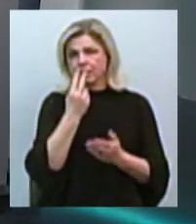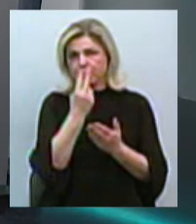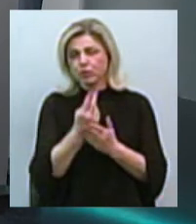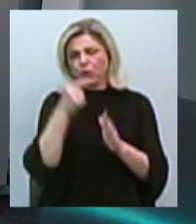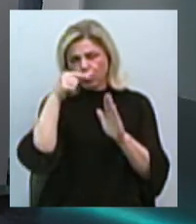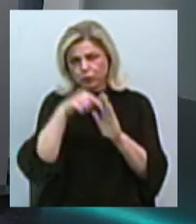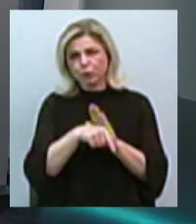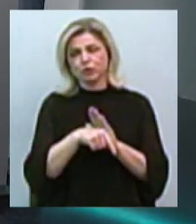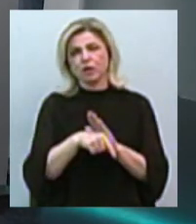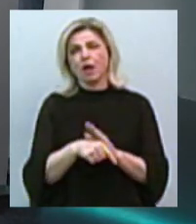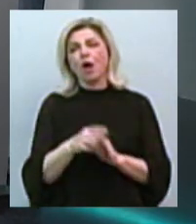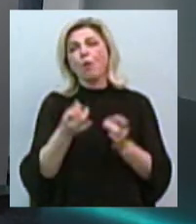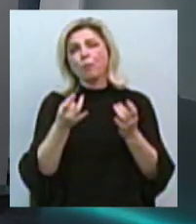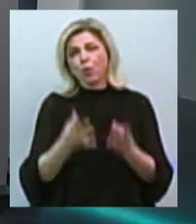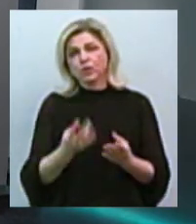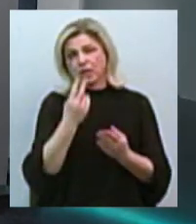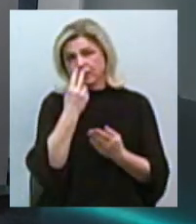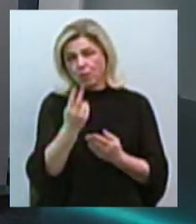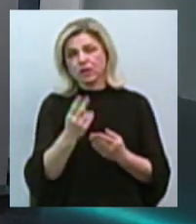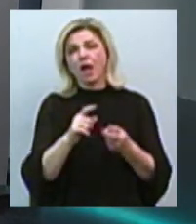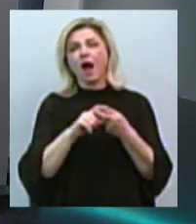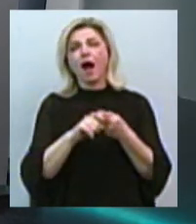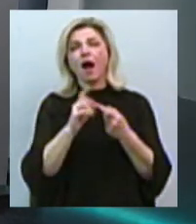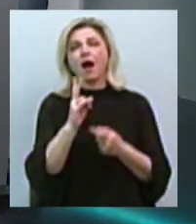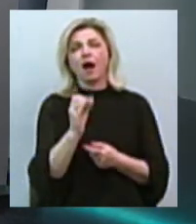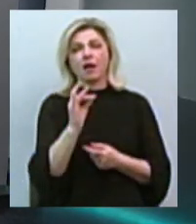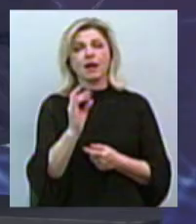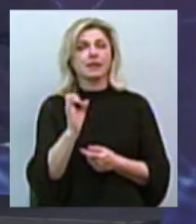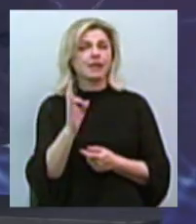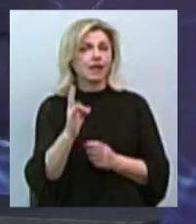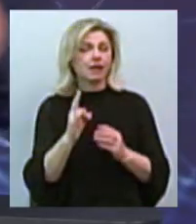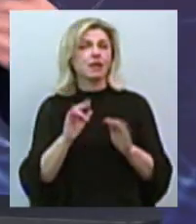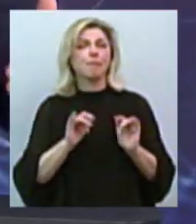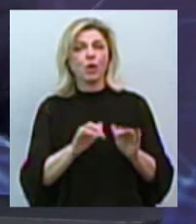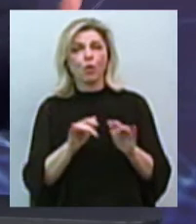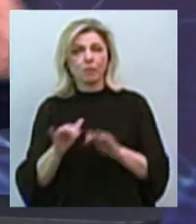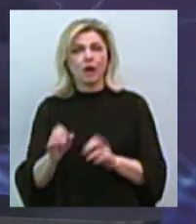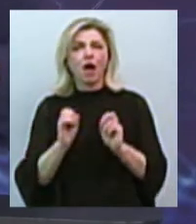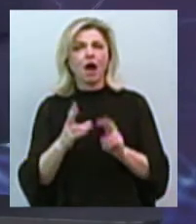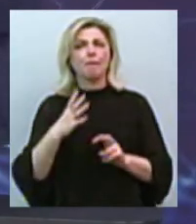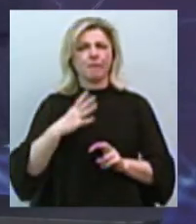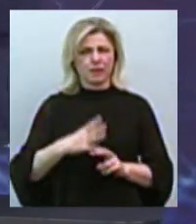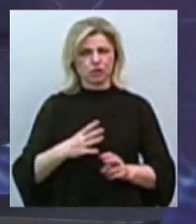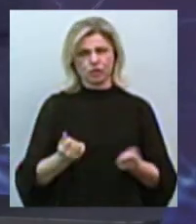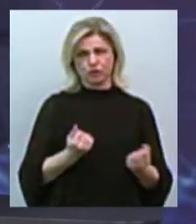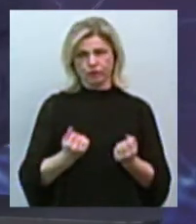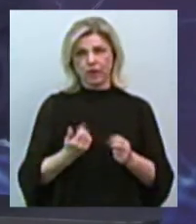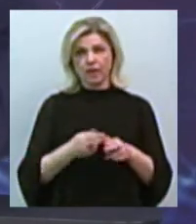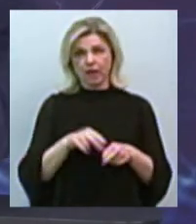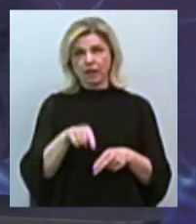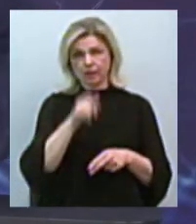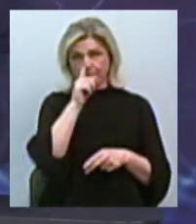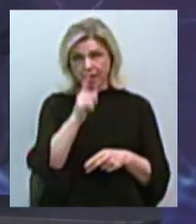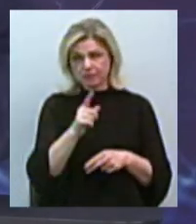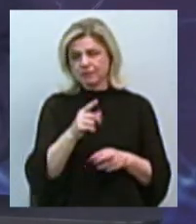одной стороны просто рассматривать карантинные мероприятия в контексте того, как вот пережить этот месяц-полтора, наверное,